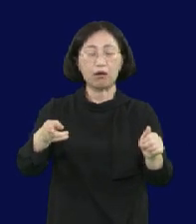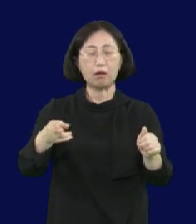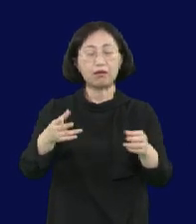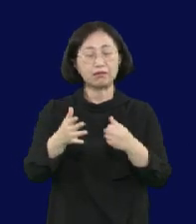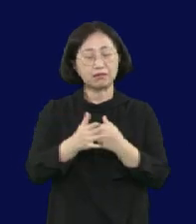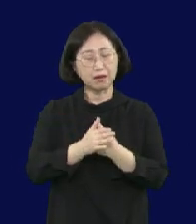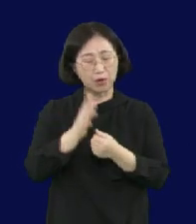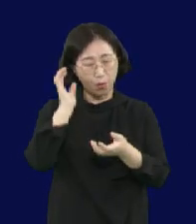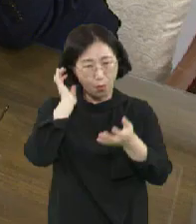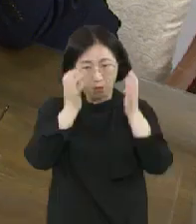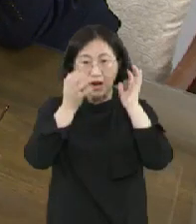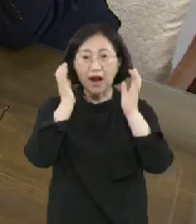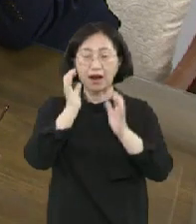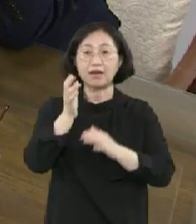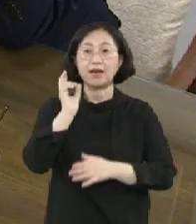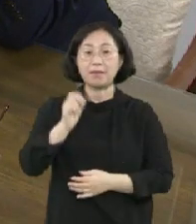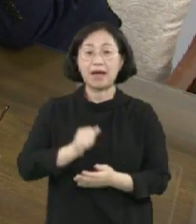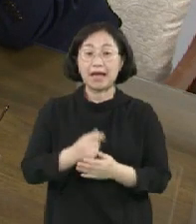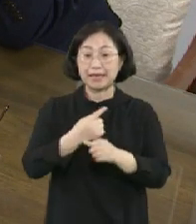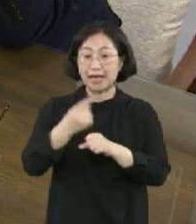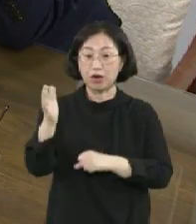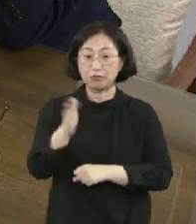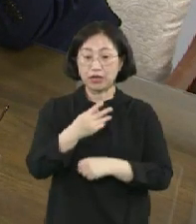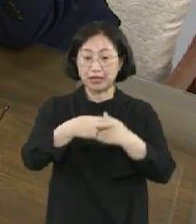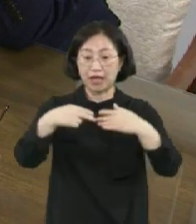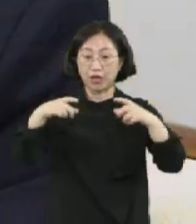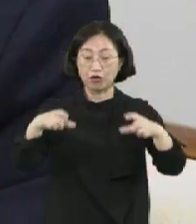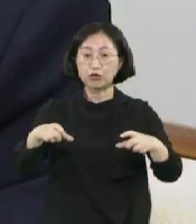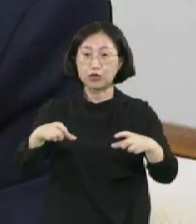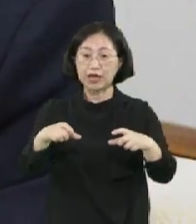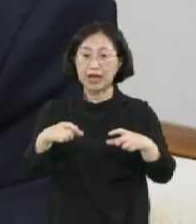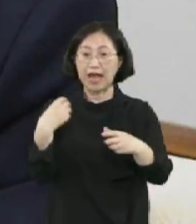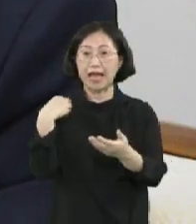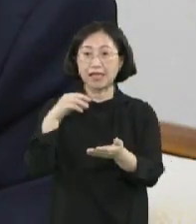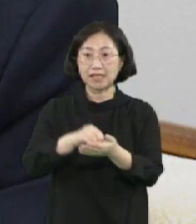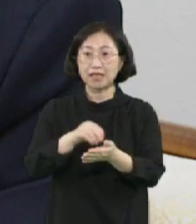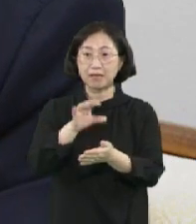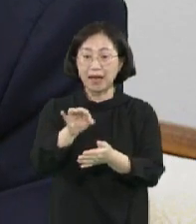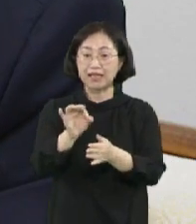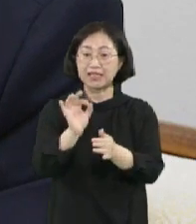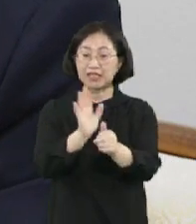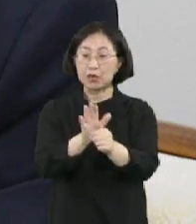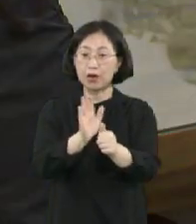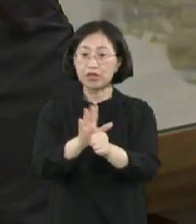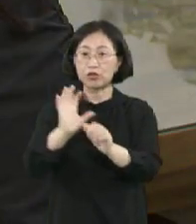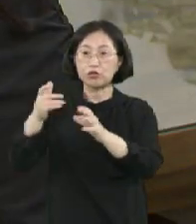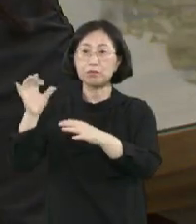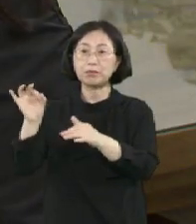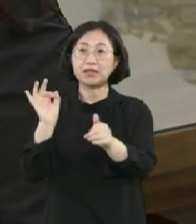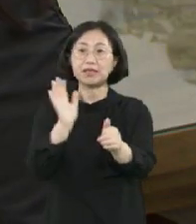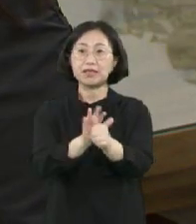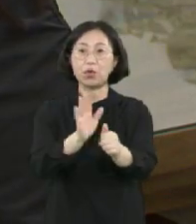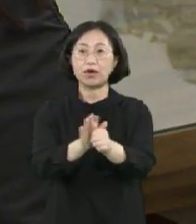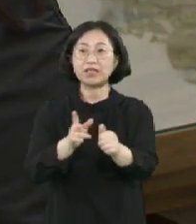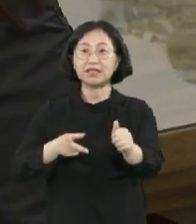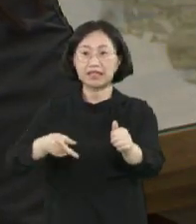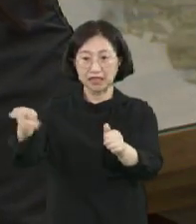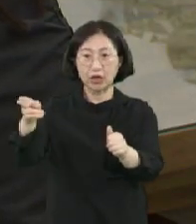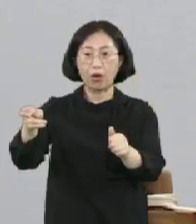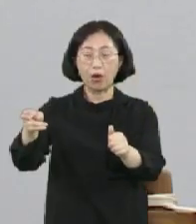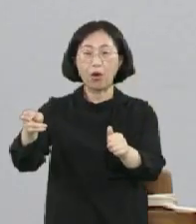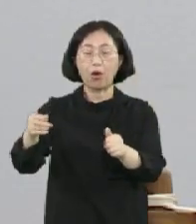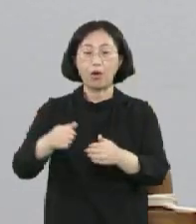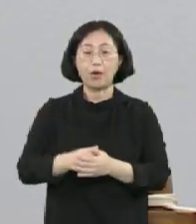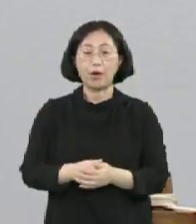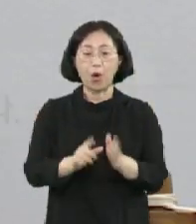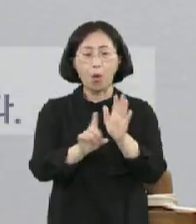혼란이 불가피해졌습니다. 내년부터는 대덕구의 캐시백 일부를 보태주는 국비 지원이 어려워지게 된 겁니다.